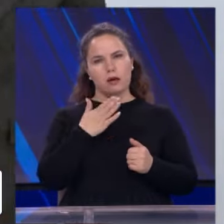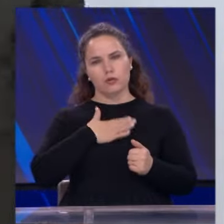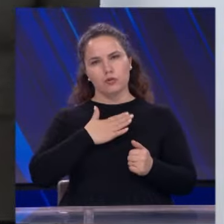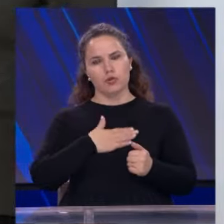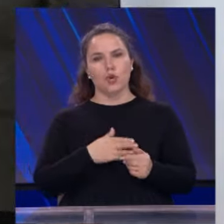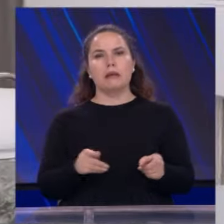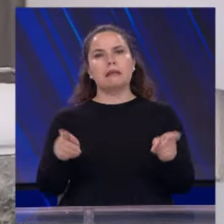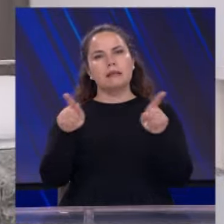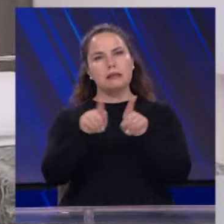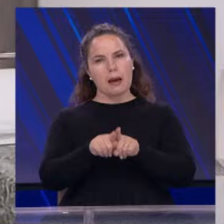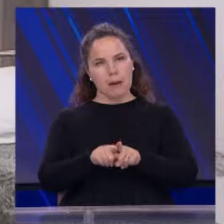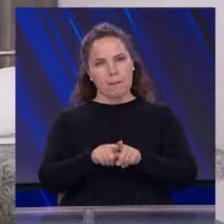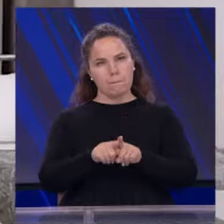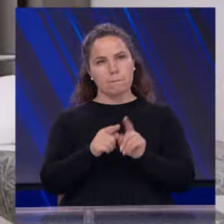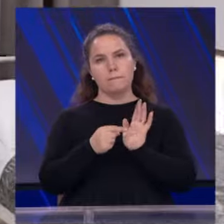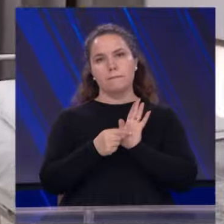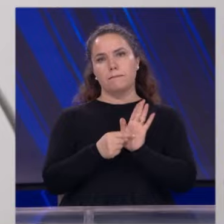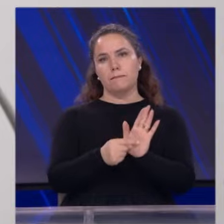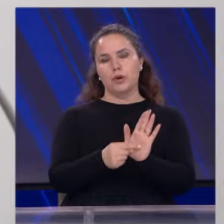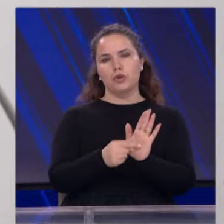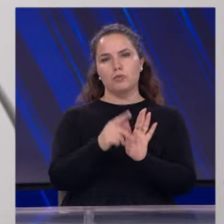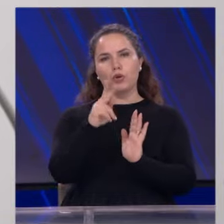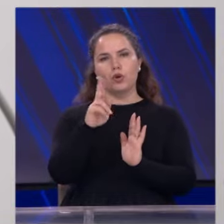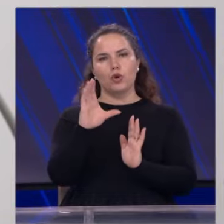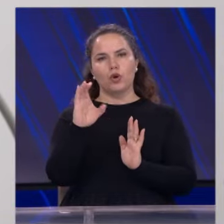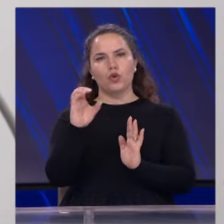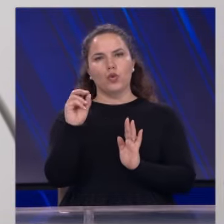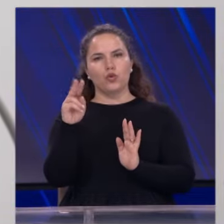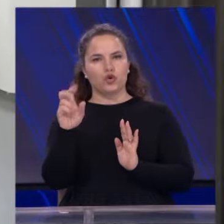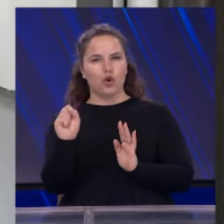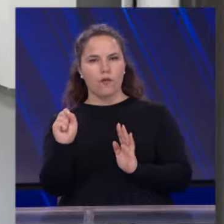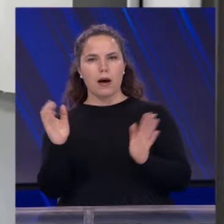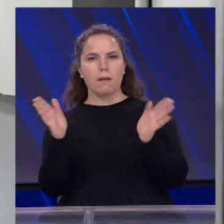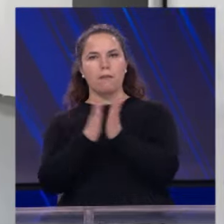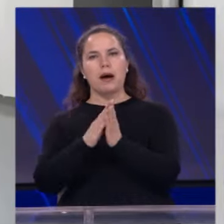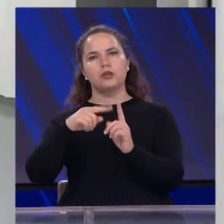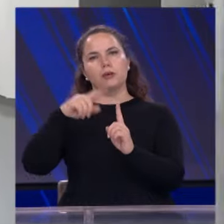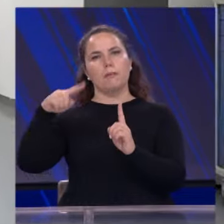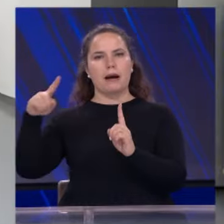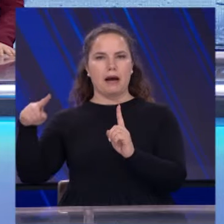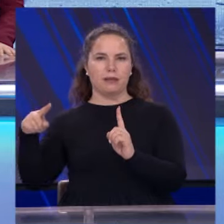për binjakëzimin midis Spitalit Bashkiak Kuçov me atë të Beratit.